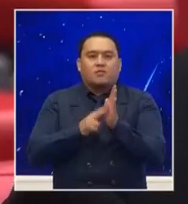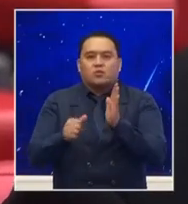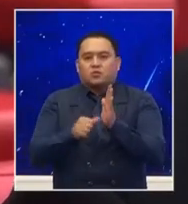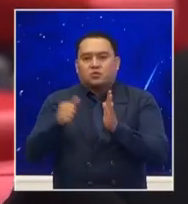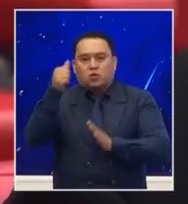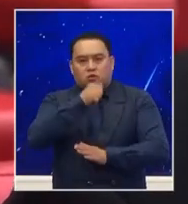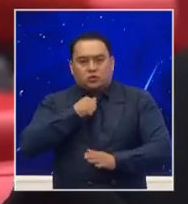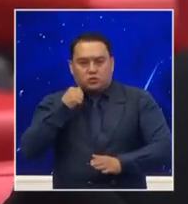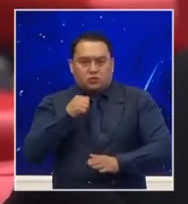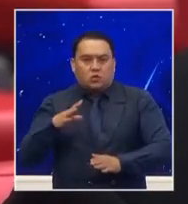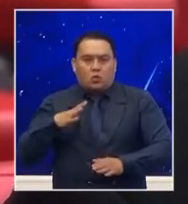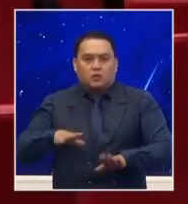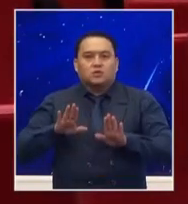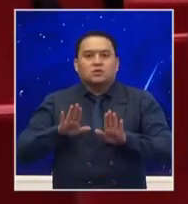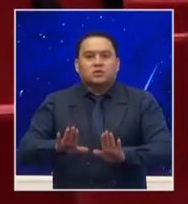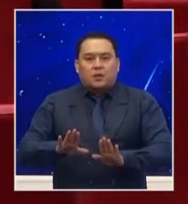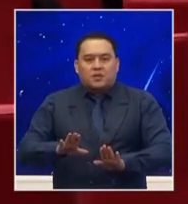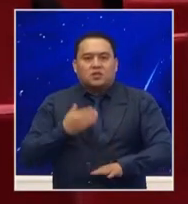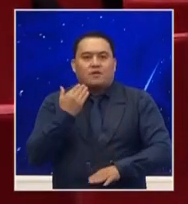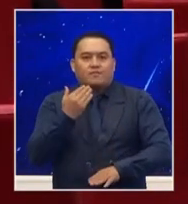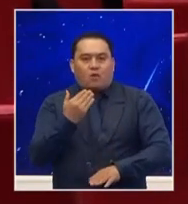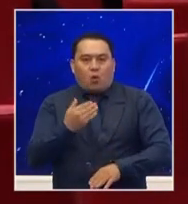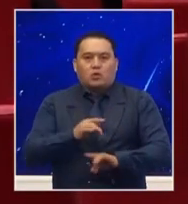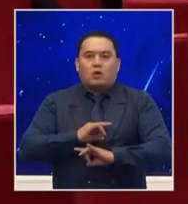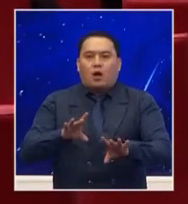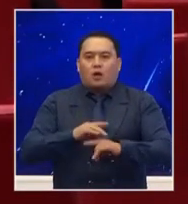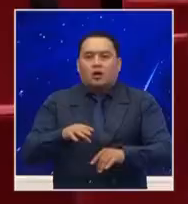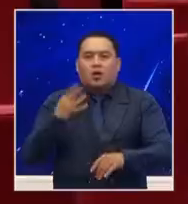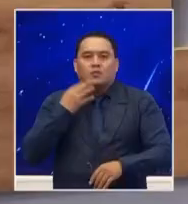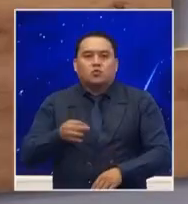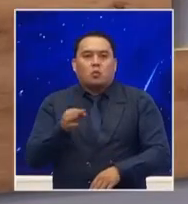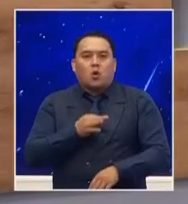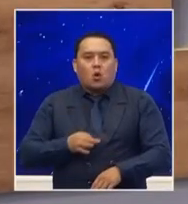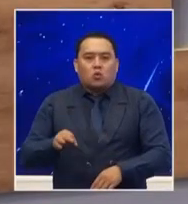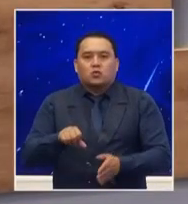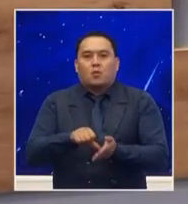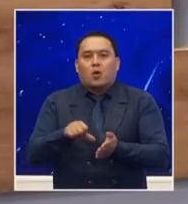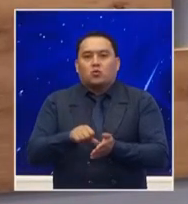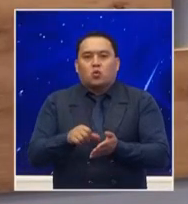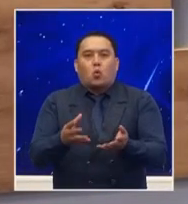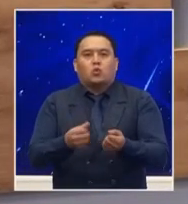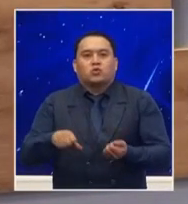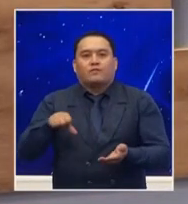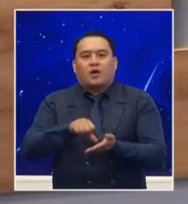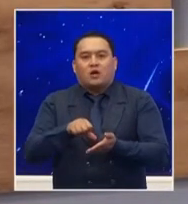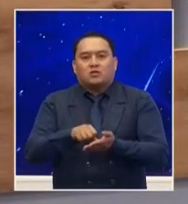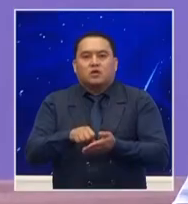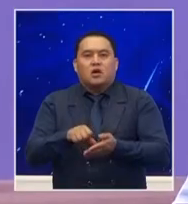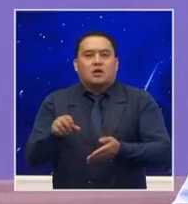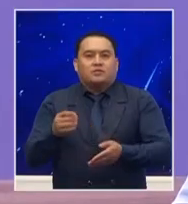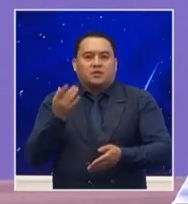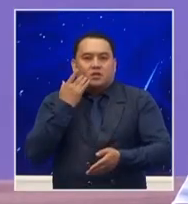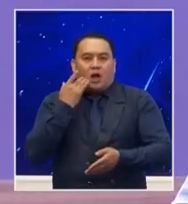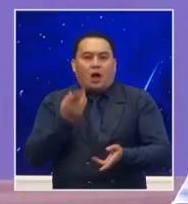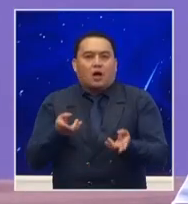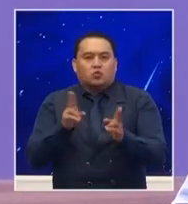событиях 1986 года, заместитель главы края отметил, что имена ЖТСУсов, принимавших участие, навсегда